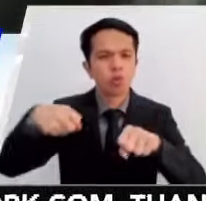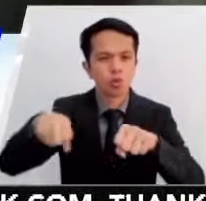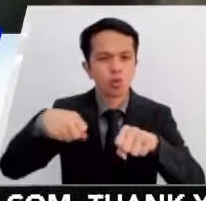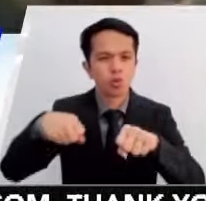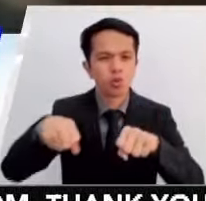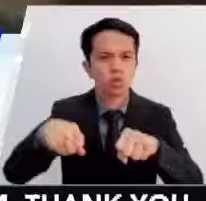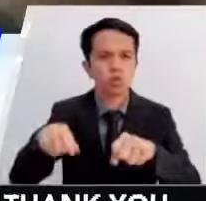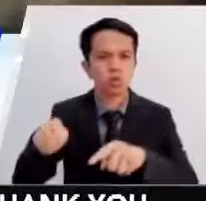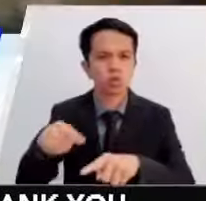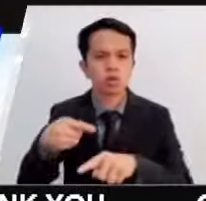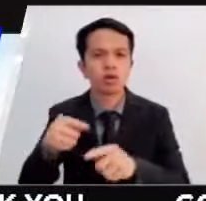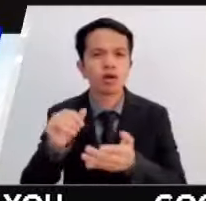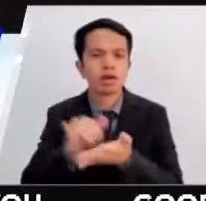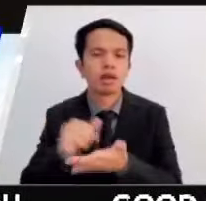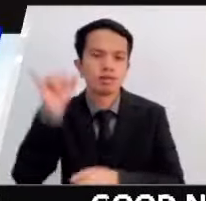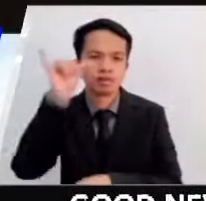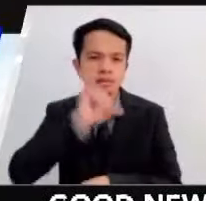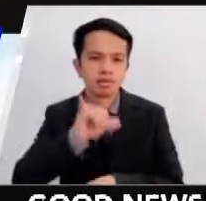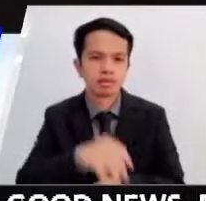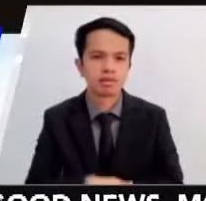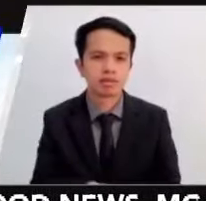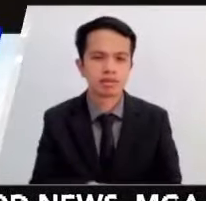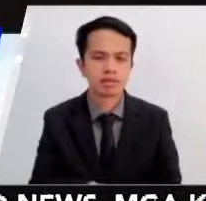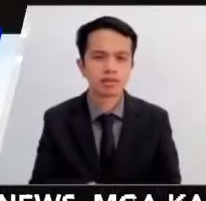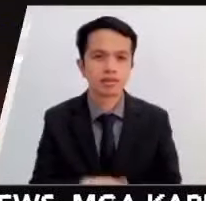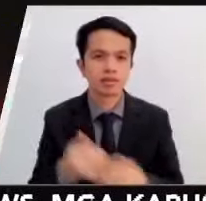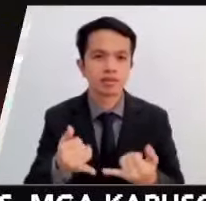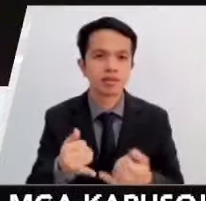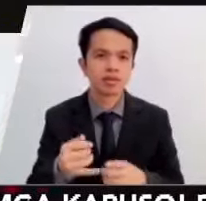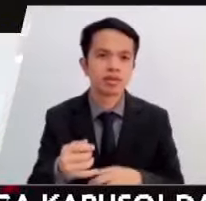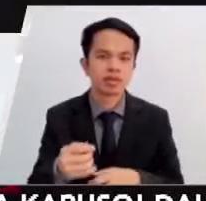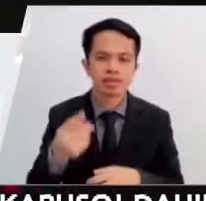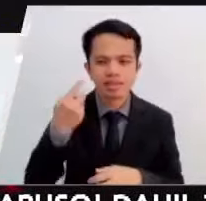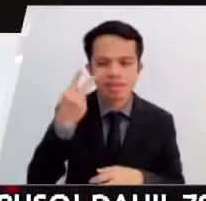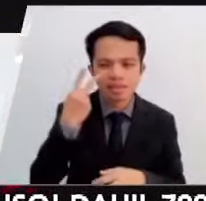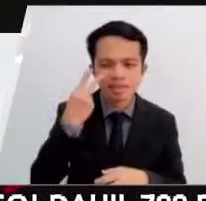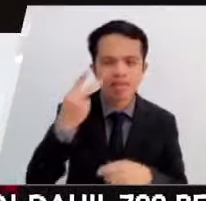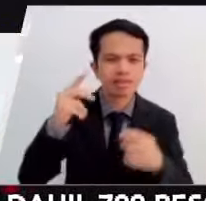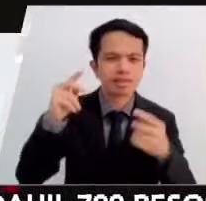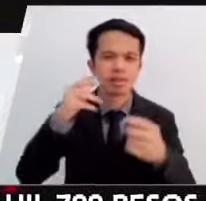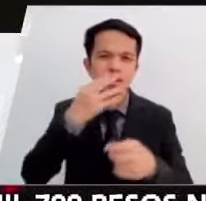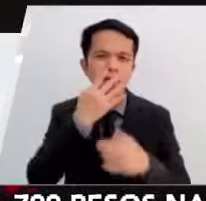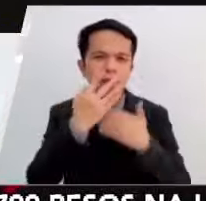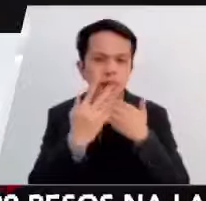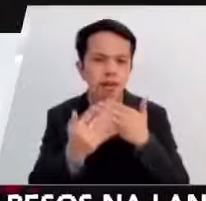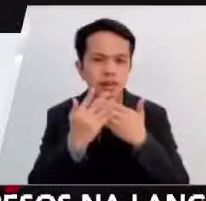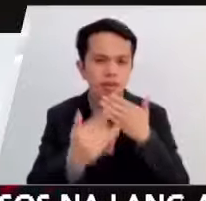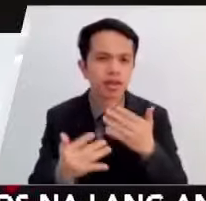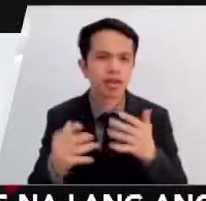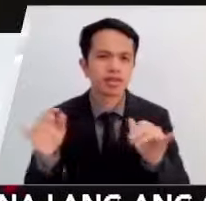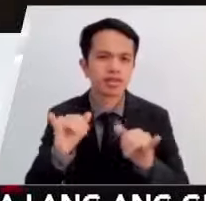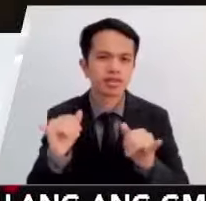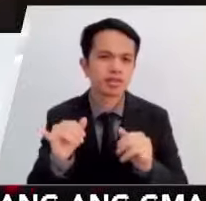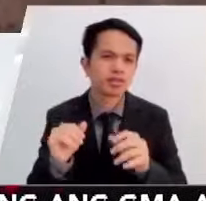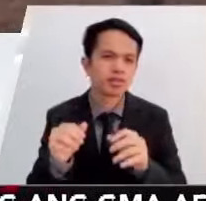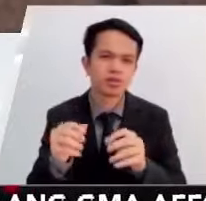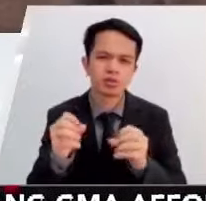hinihinalang nakainom. Nakita natin yung patient, duguan na, medyo yung blood niya, nakakalat na